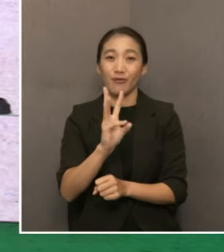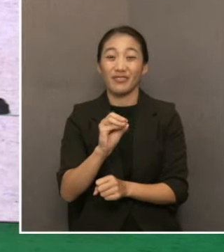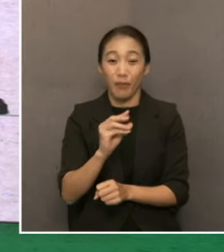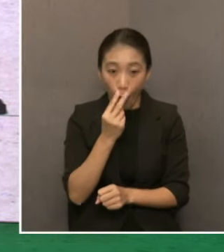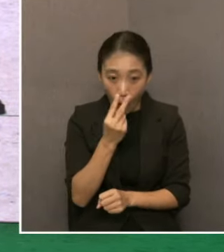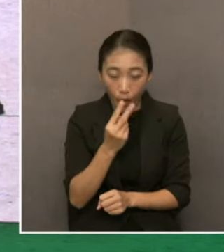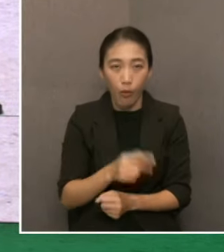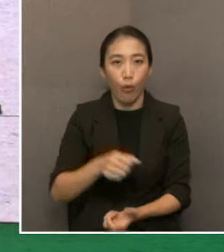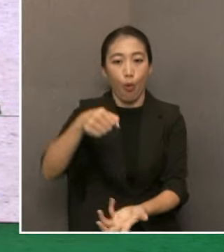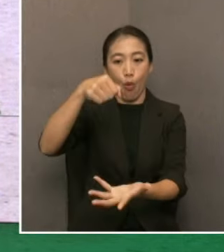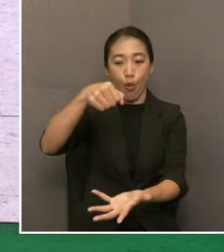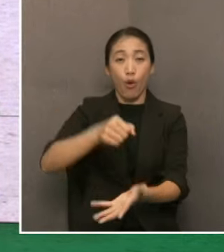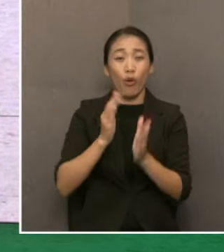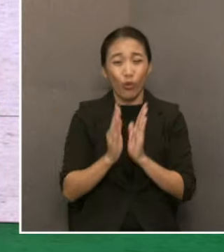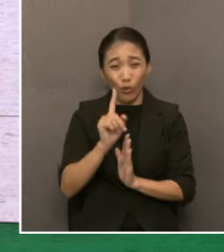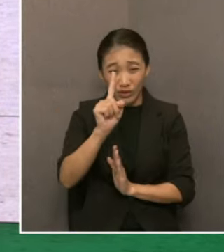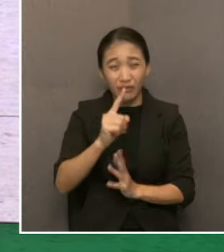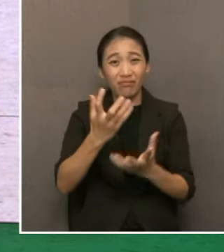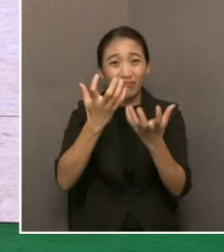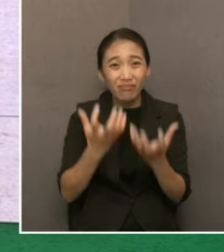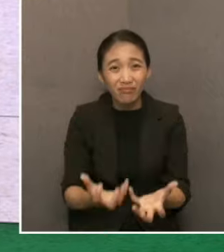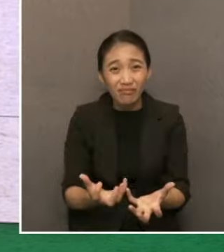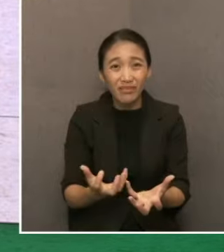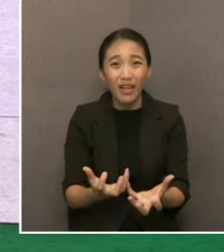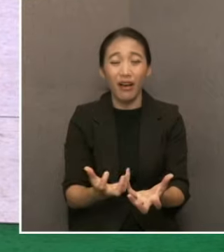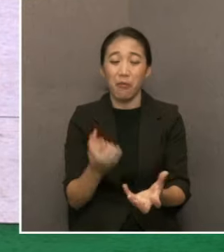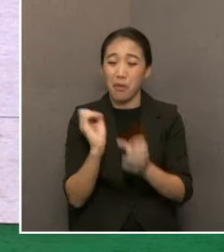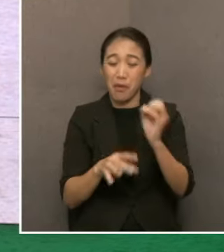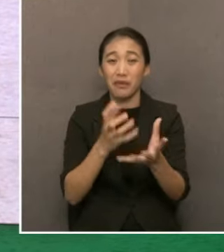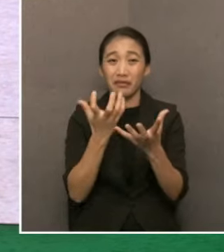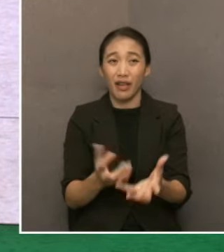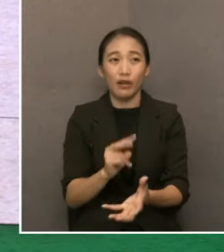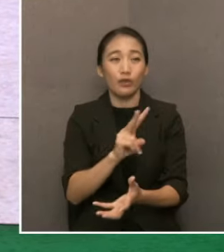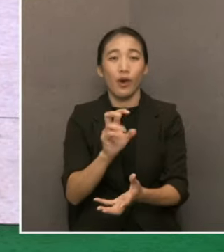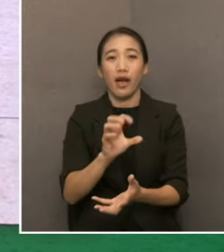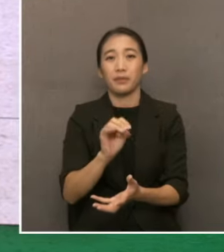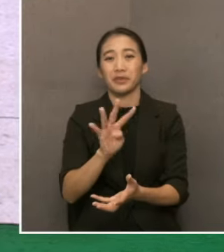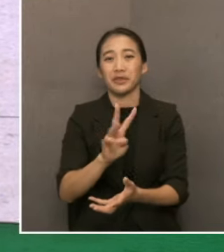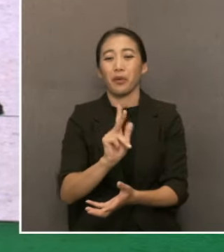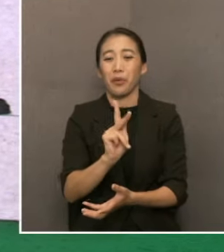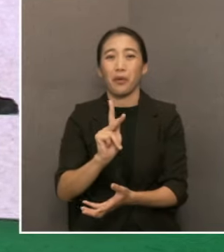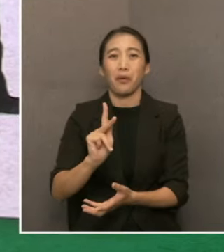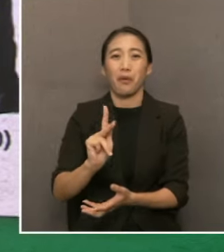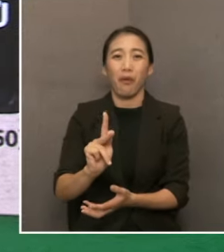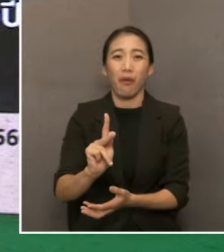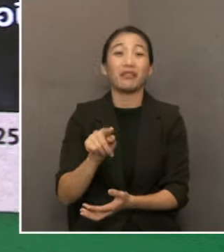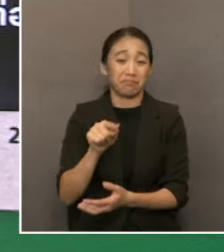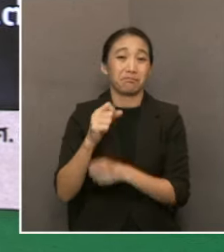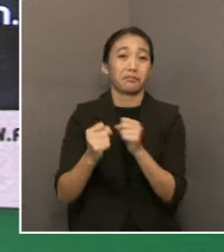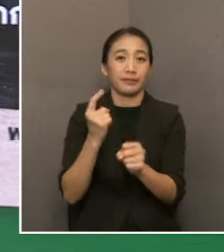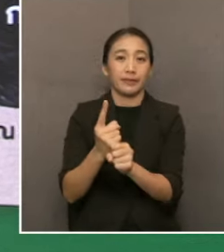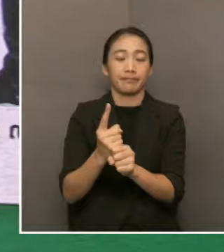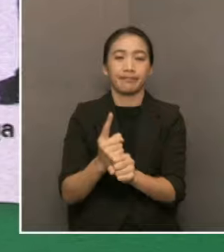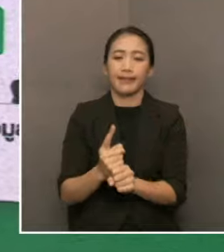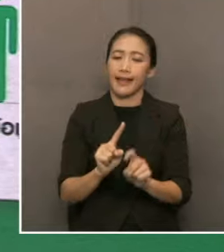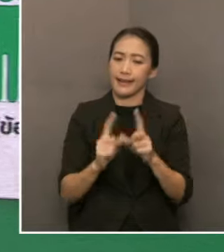ง254กิโลกรัมต่อปีเลยทีเดียวค่ะมาดูแนวทางนะคะในการบริหารจัดการในบ้านเรากันหน่อยก็